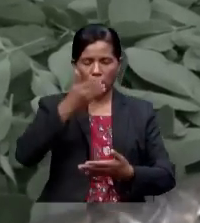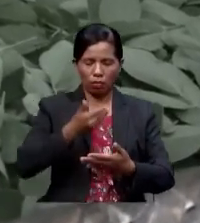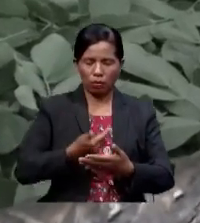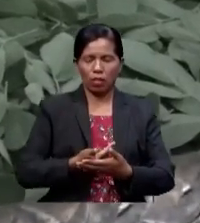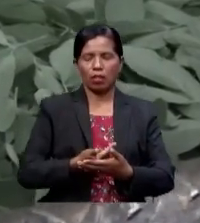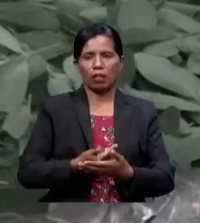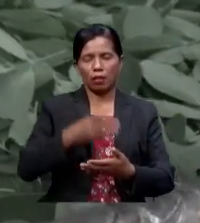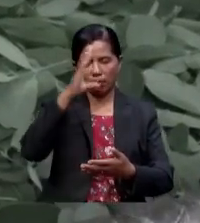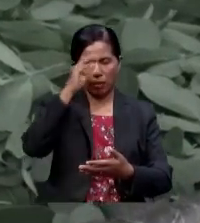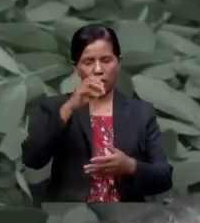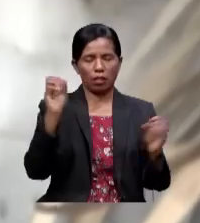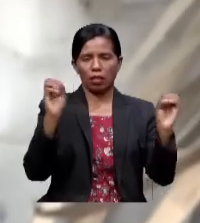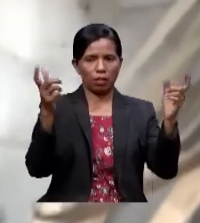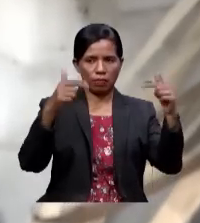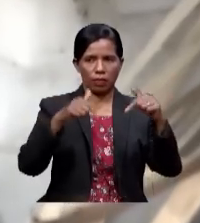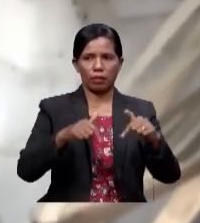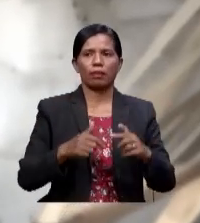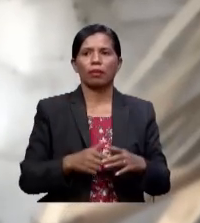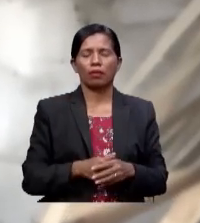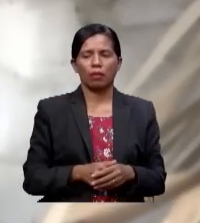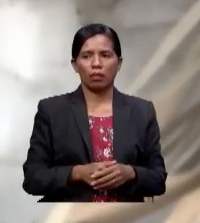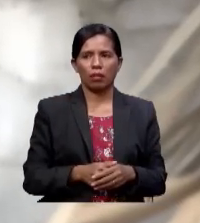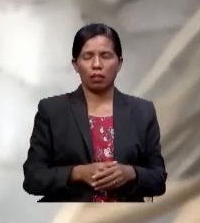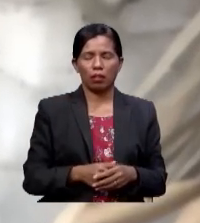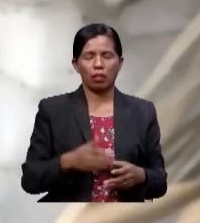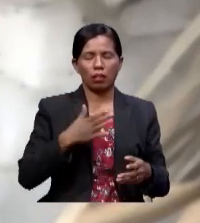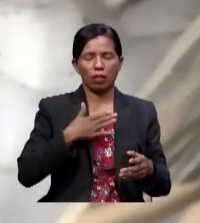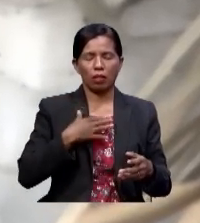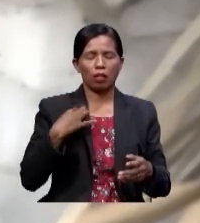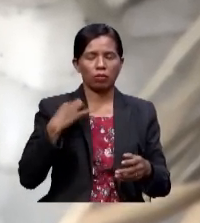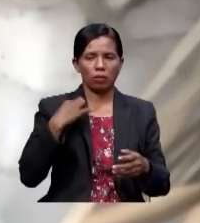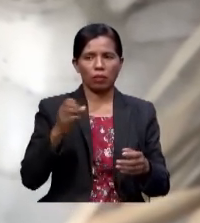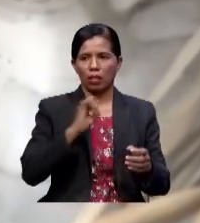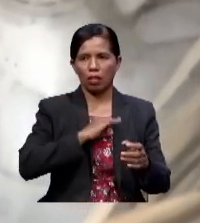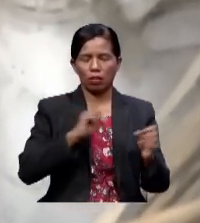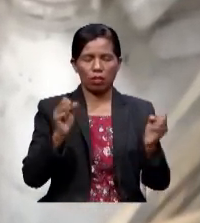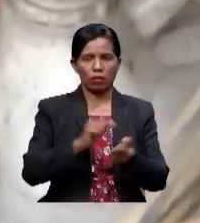si ne rai no na. Abo ne bil kala lor. Ay, ono ro fa be. Kalo. Ne de dia.